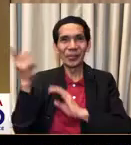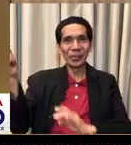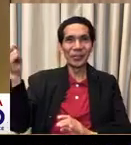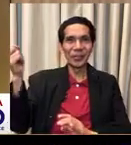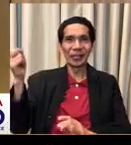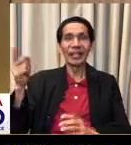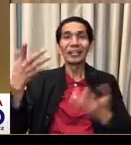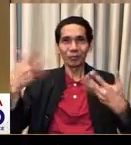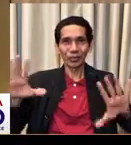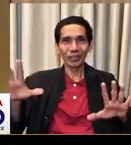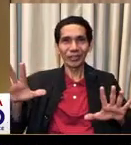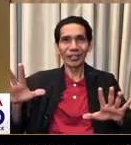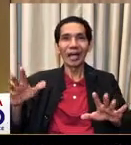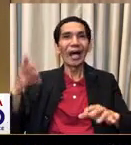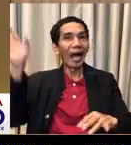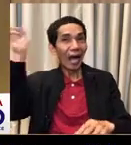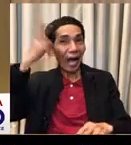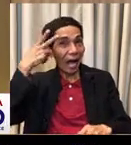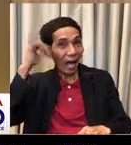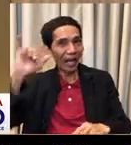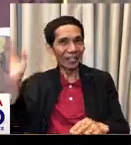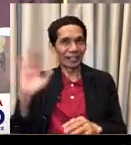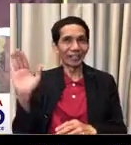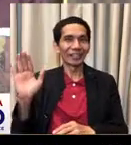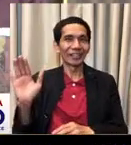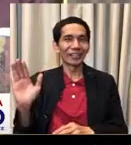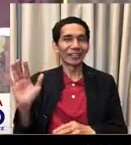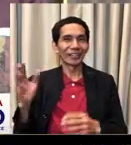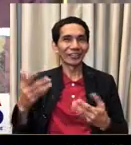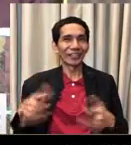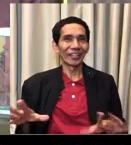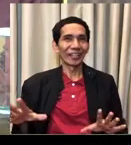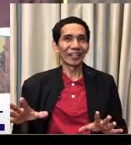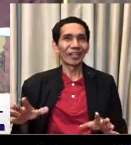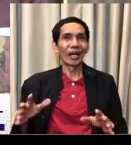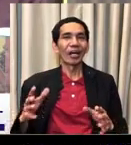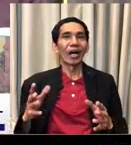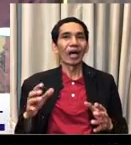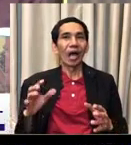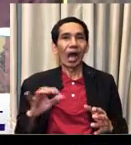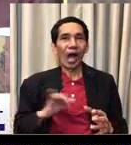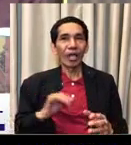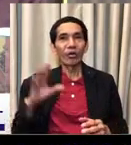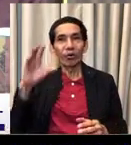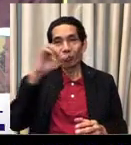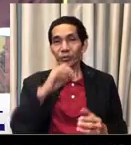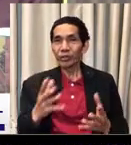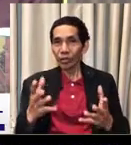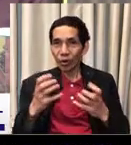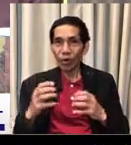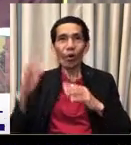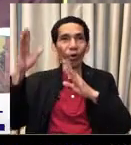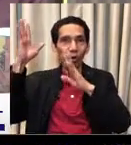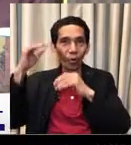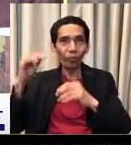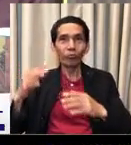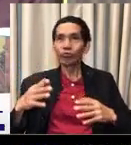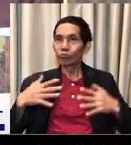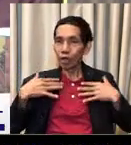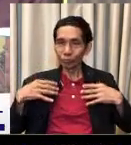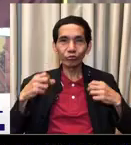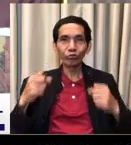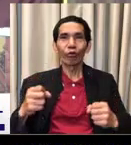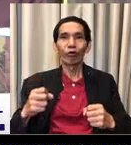Karatista. Tapos na. Bumabati na lang kami. So, hangad namin. Sana maging malusog